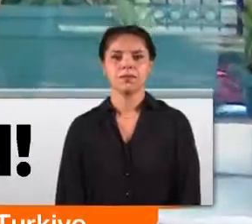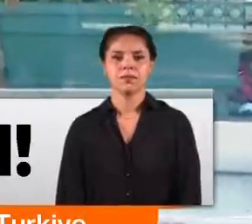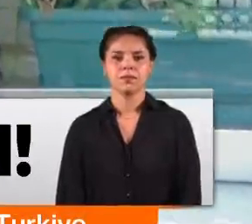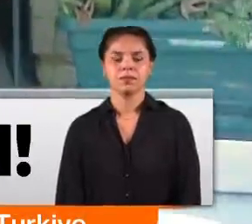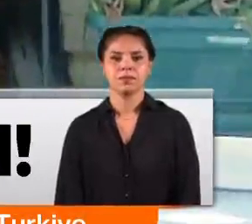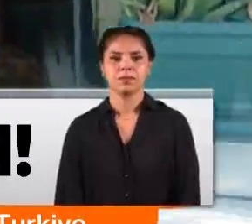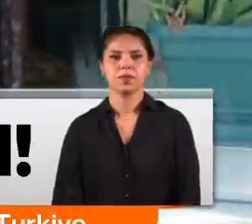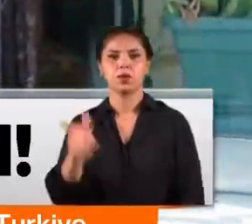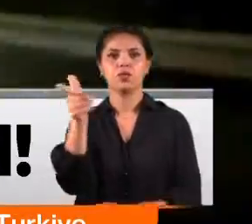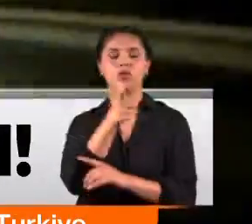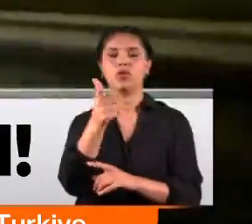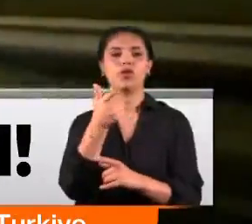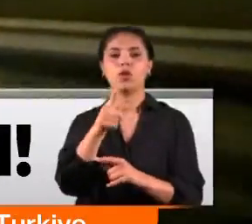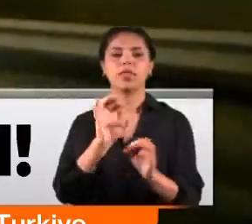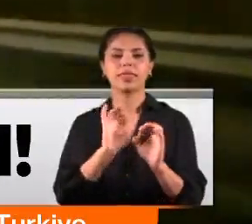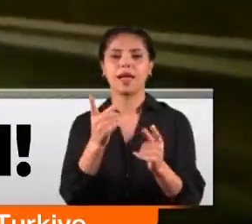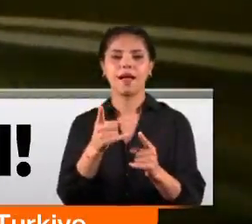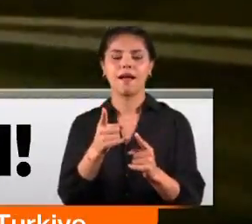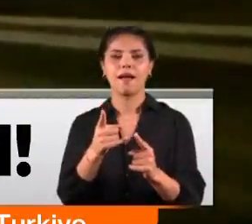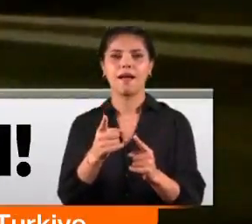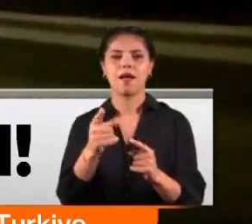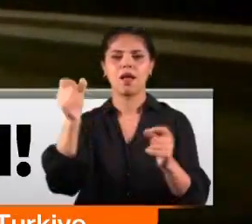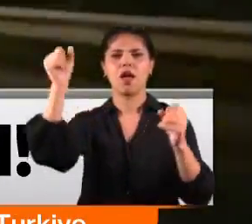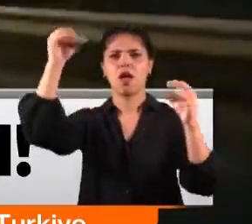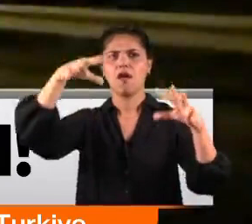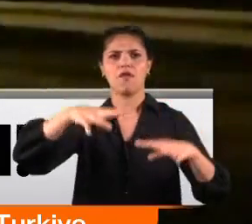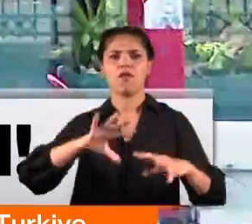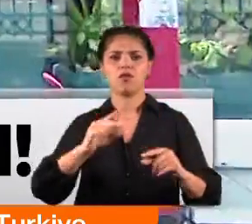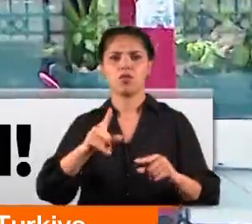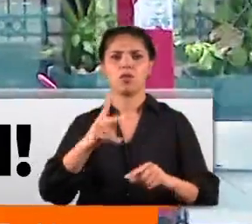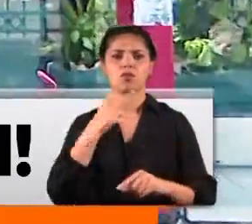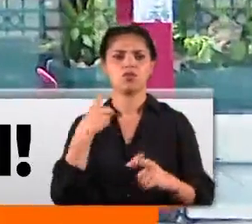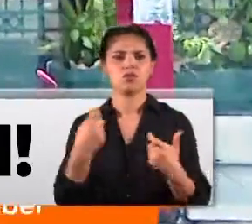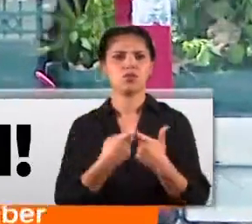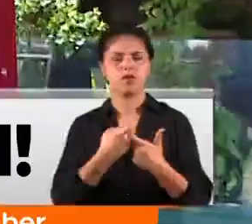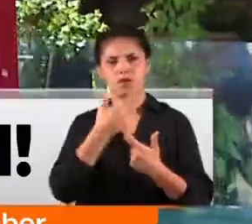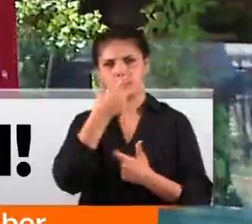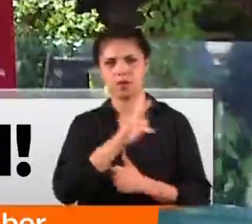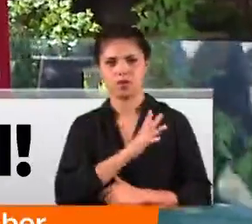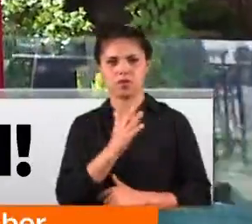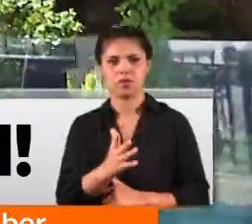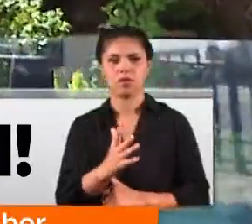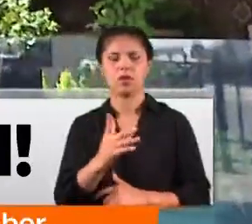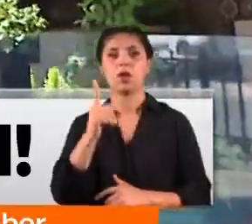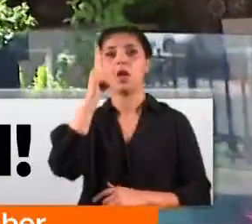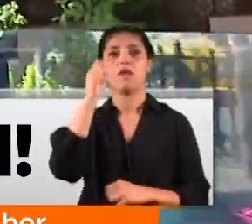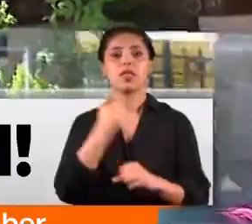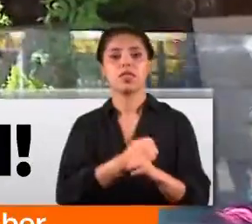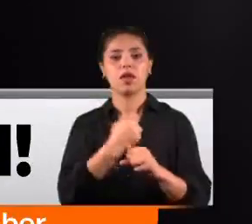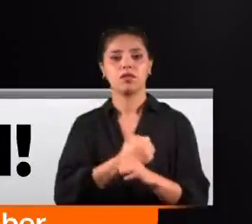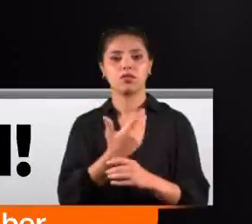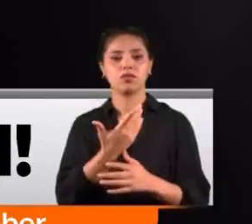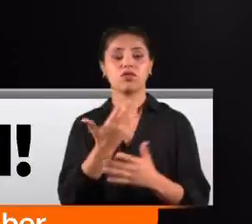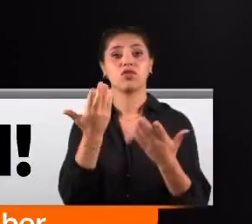Bu videodaki görüntüler nedir? Havai fişeğe benziyor. Rusya'daki savaşa da benziyor. Vallahi göktaşına benziyor ama